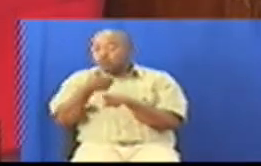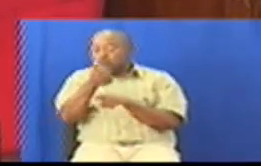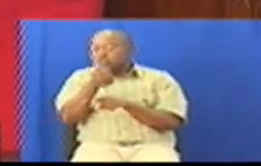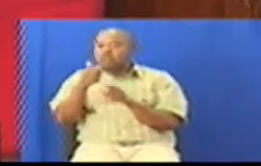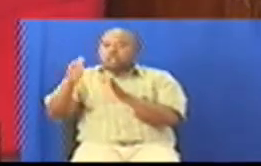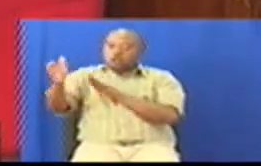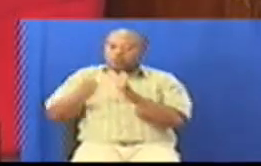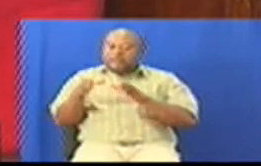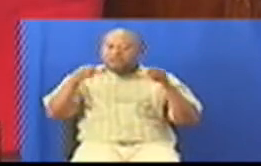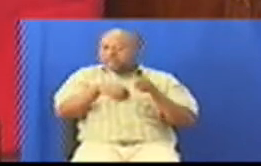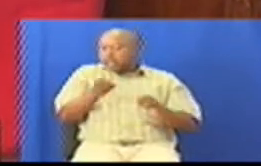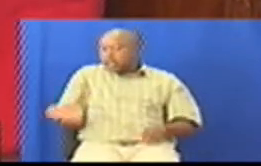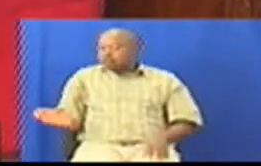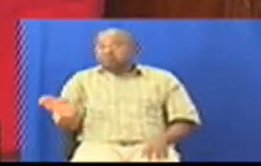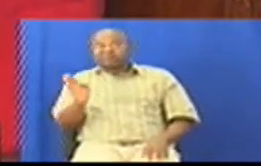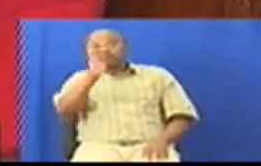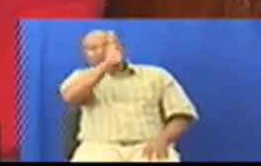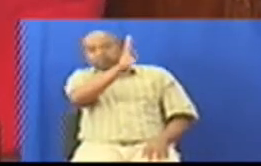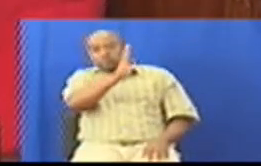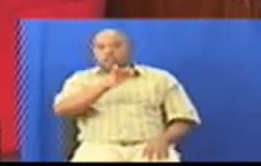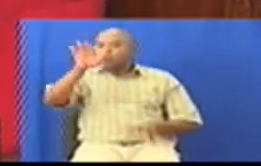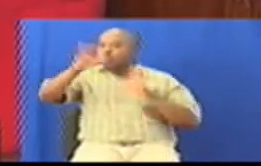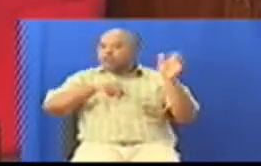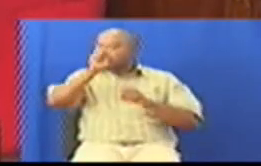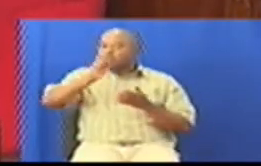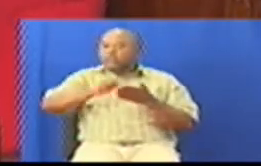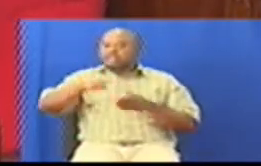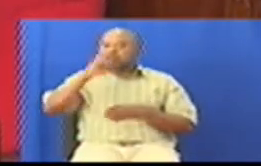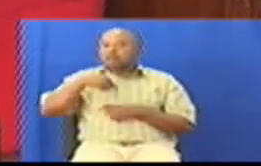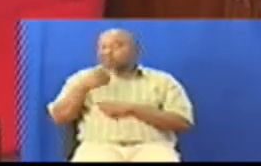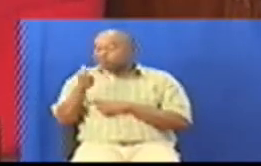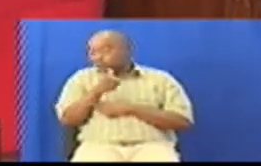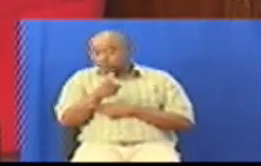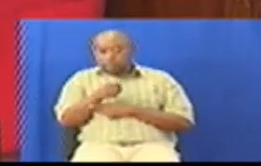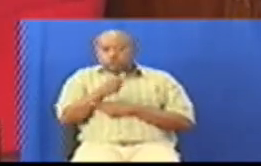mchana na jioni. Wakawa wanaita waandishi wa habari wakilia